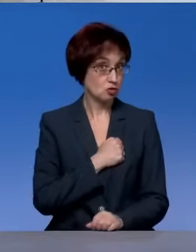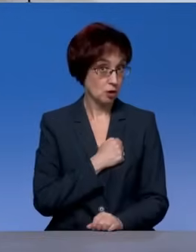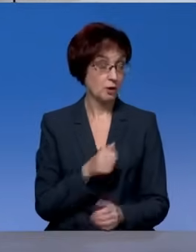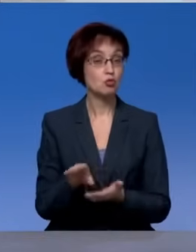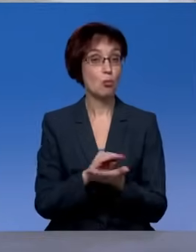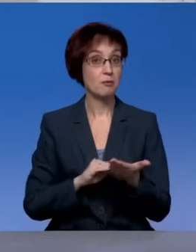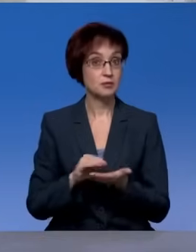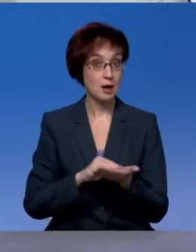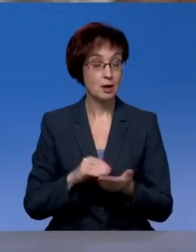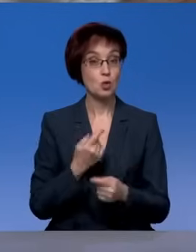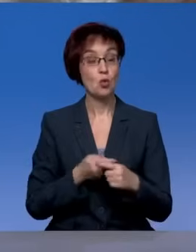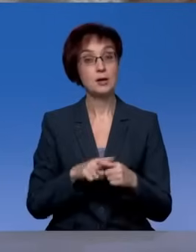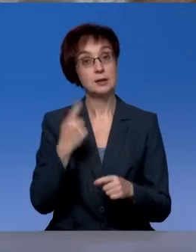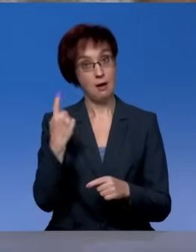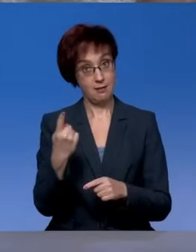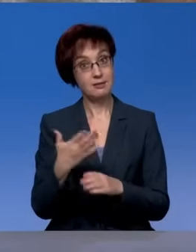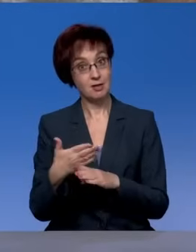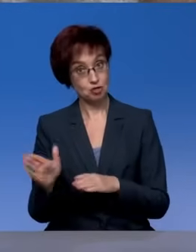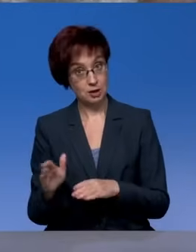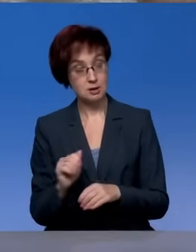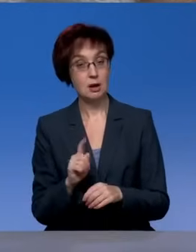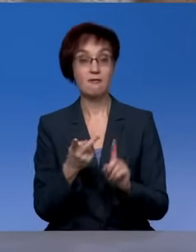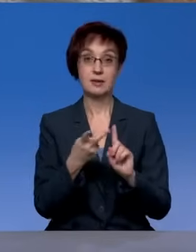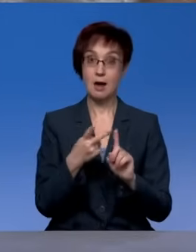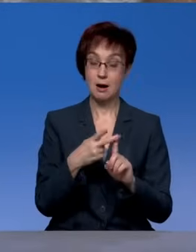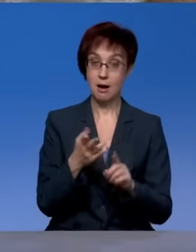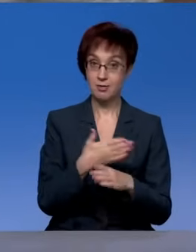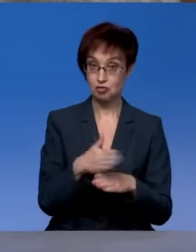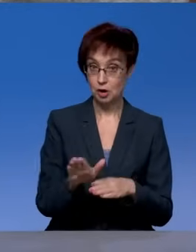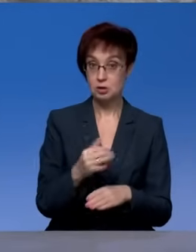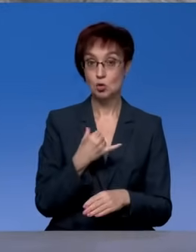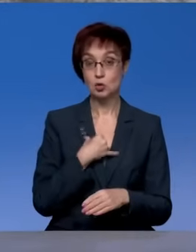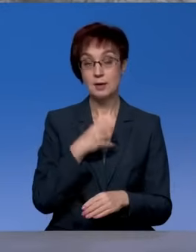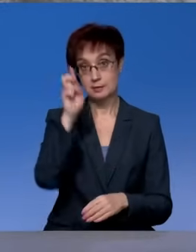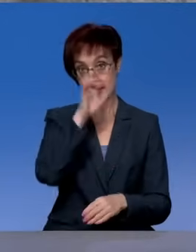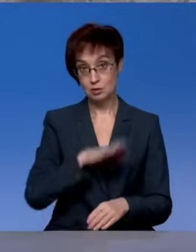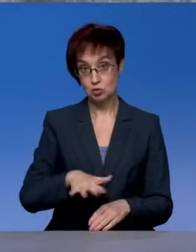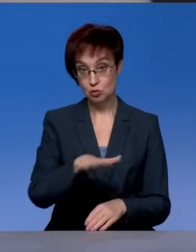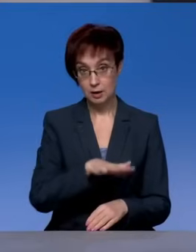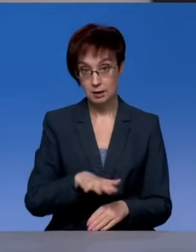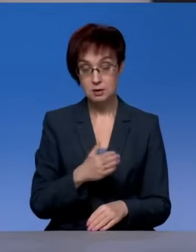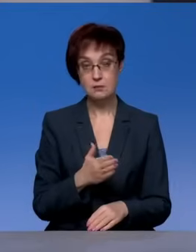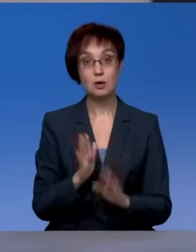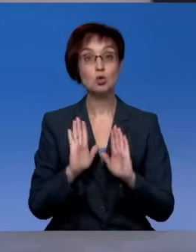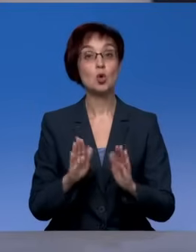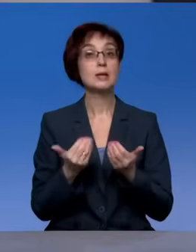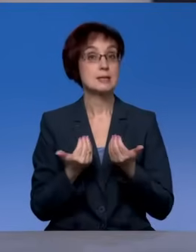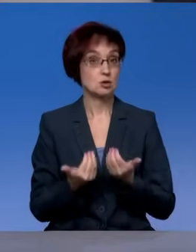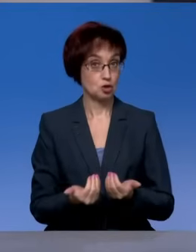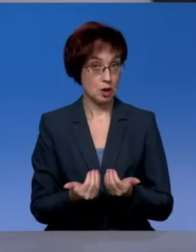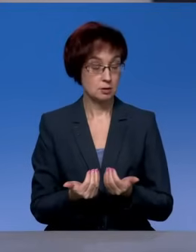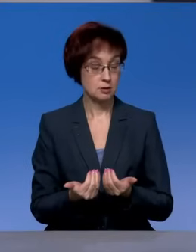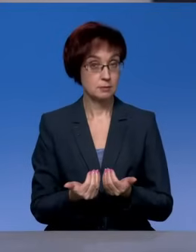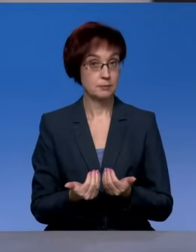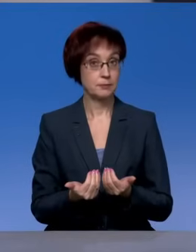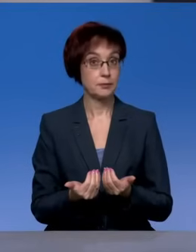это одна часть медали. Вторая часть медали – это то, что у нас государство только сейчас приходит к тому,